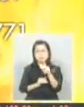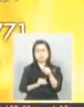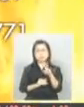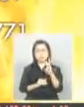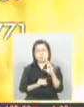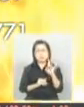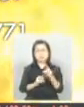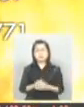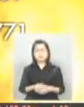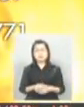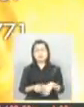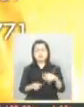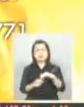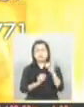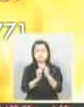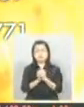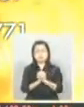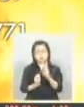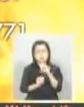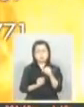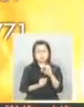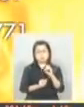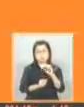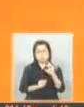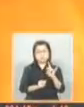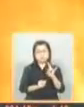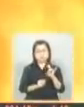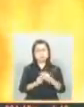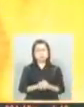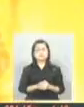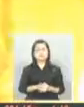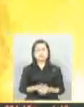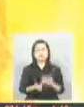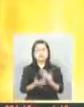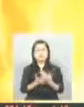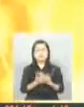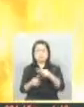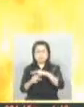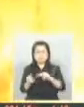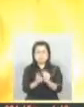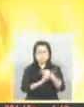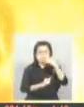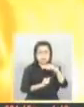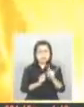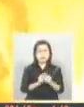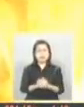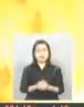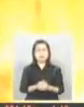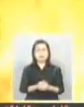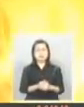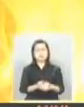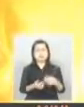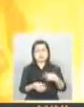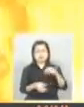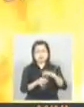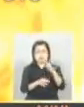ค่ะดอลลาร์อยู่บน 6.57 นะคะราคาของดอลลาร์บาทในวันนี้ค่ะมีค่ากลางนะคะของธนาคารแห่งประเท